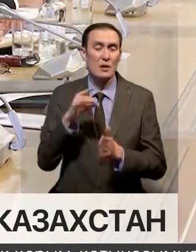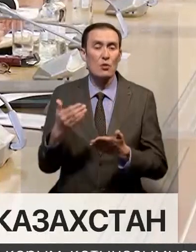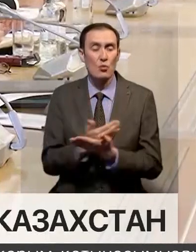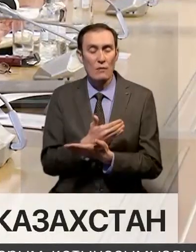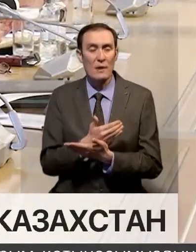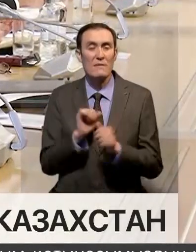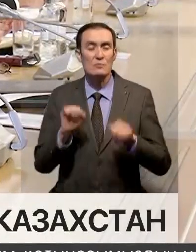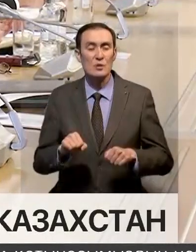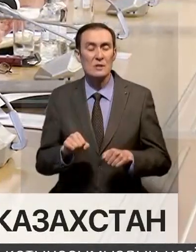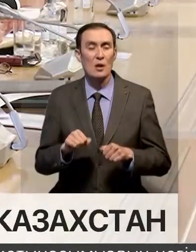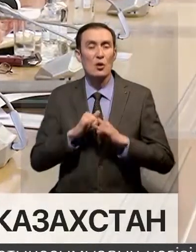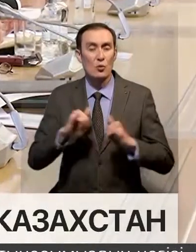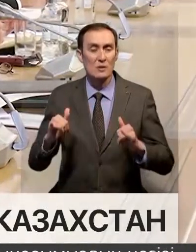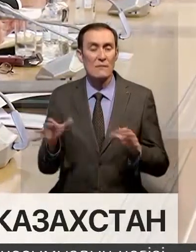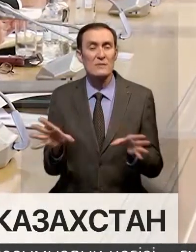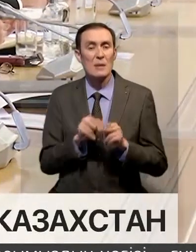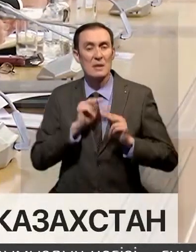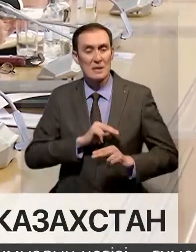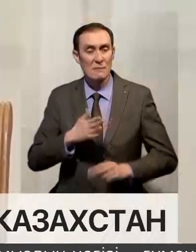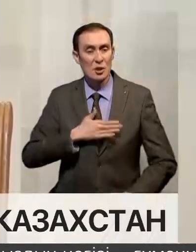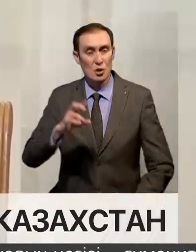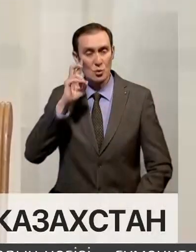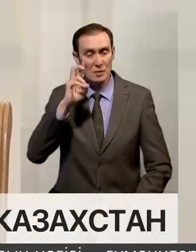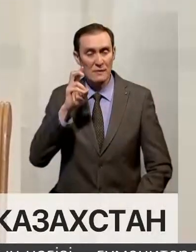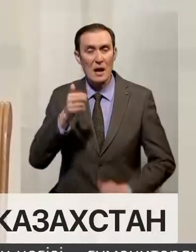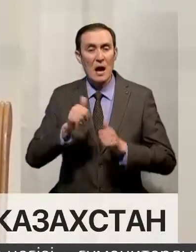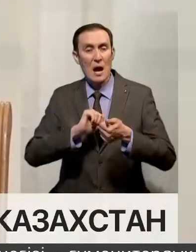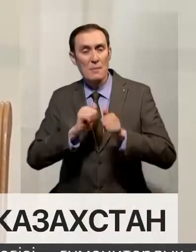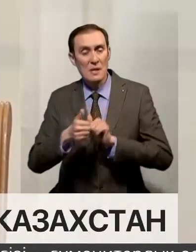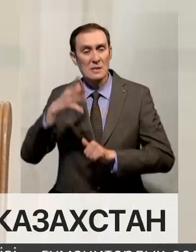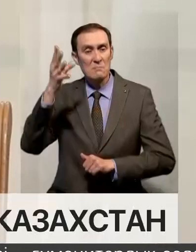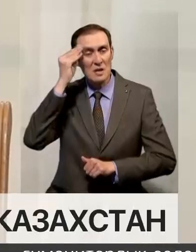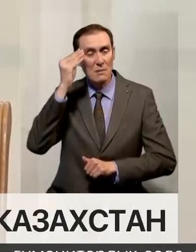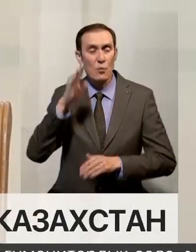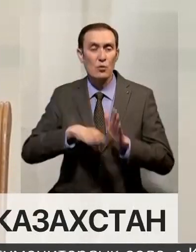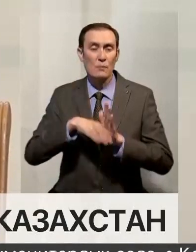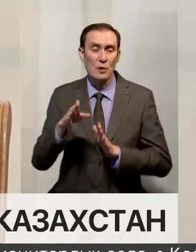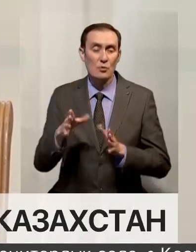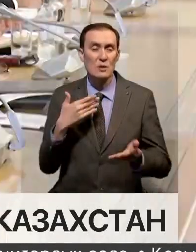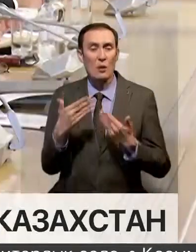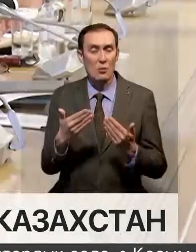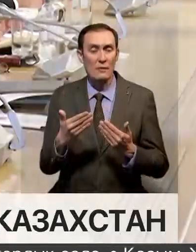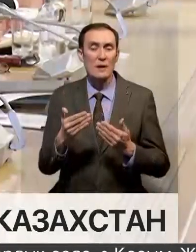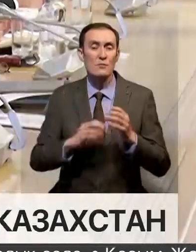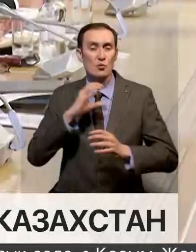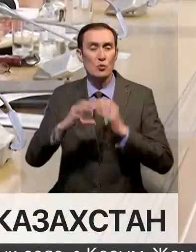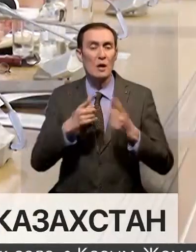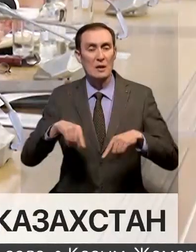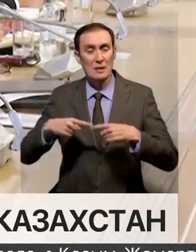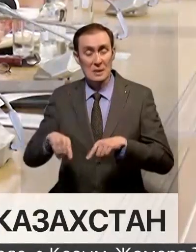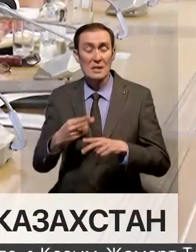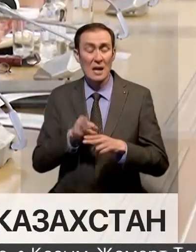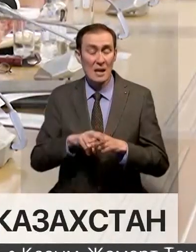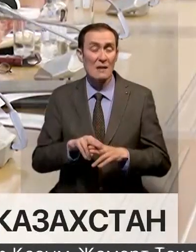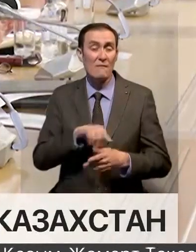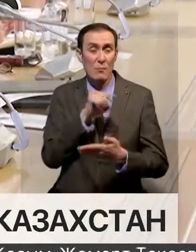точки роста взаимодействия наших государств, обменялись мнениями по укреплению диалога в рамках международных структур. И все